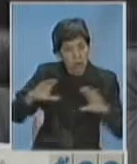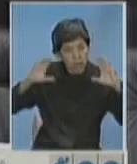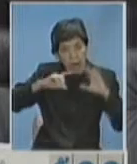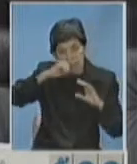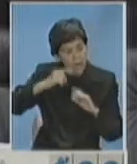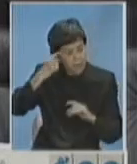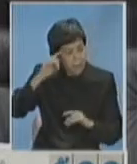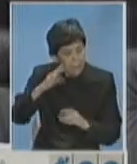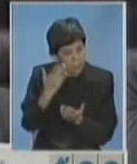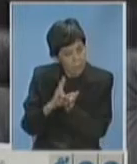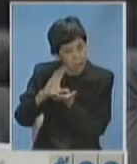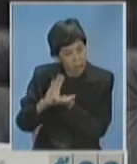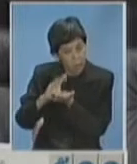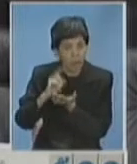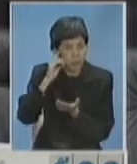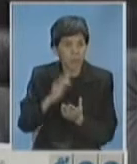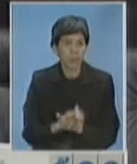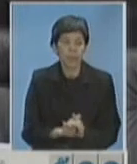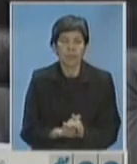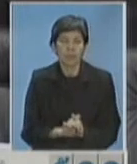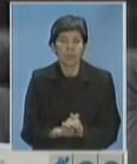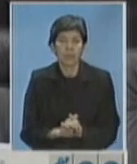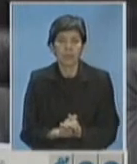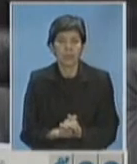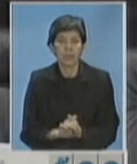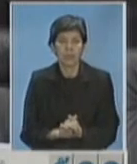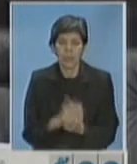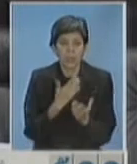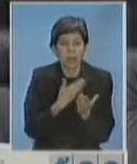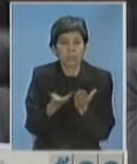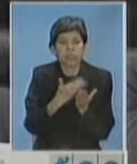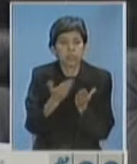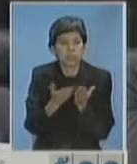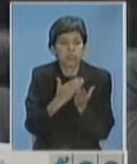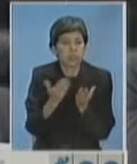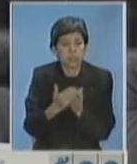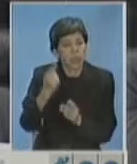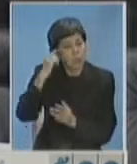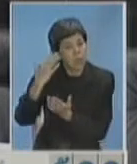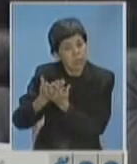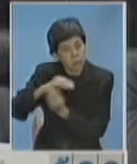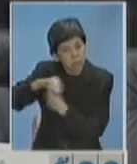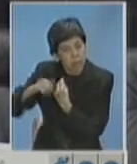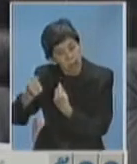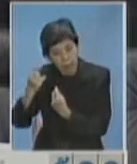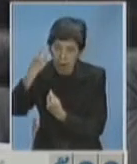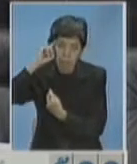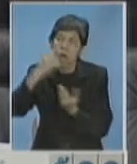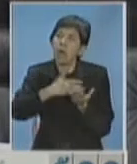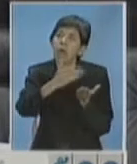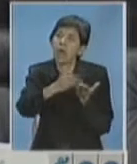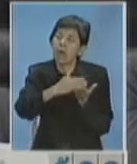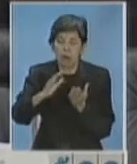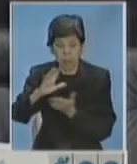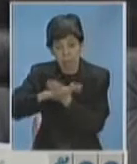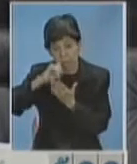ของประเทศถ้าเป็นภาษาชาวบ้านก็ต้องบอกว่าใช้จ่ายเกินตัวไม่ดูกำลังของตัวเองนะคะว่าขณะนี้ประเทศ